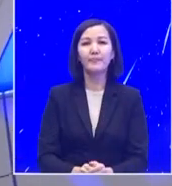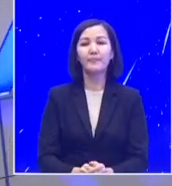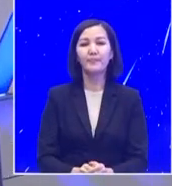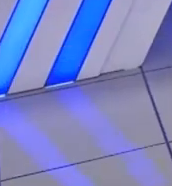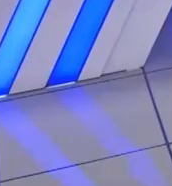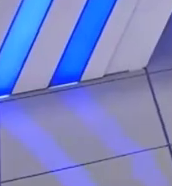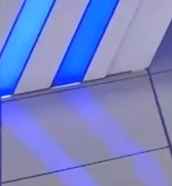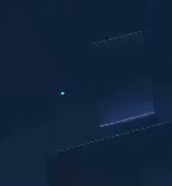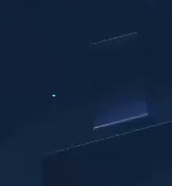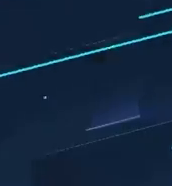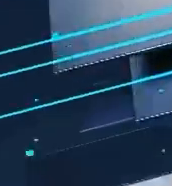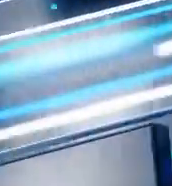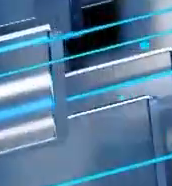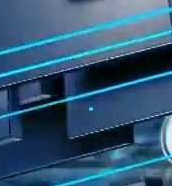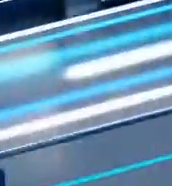важном.